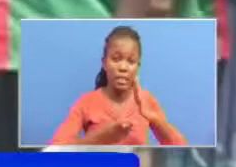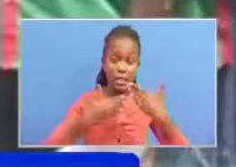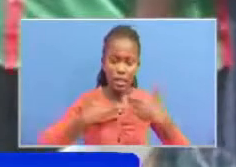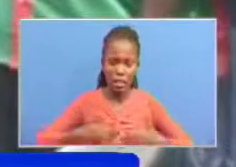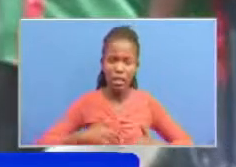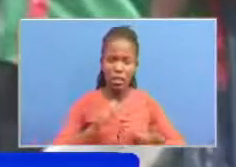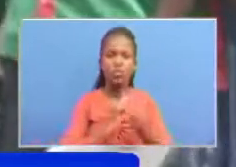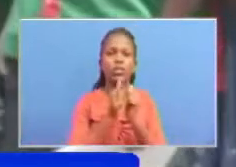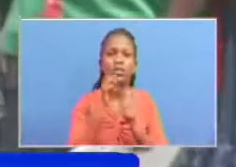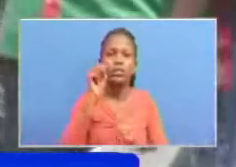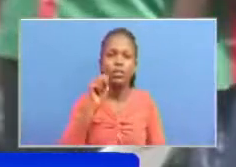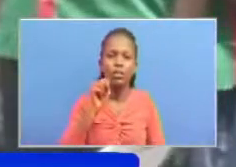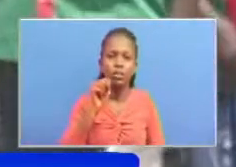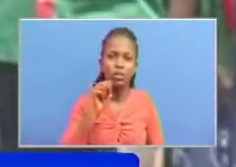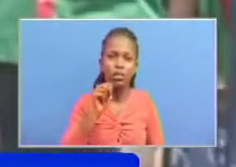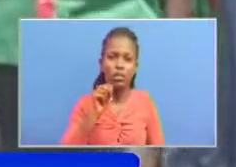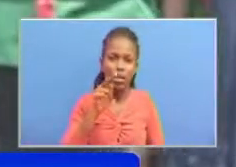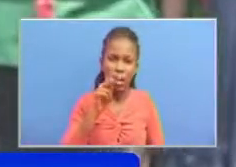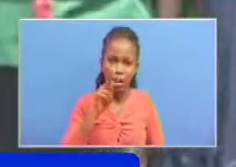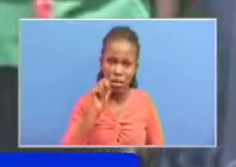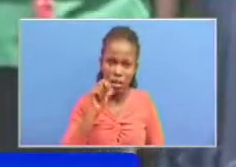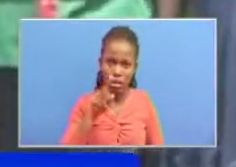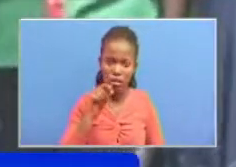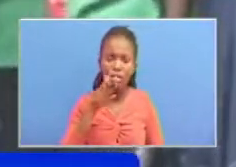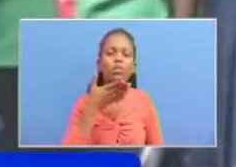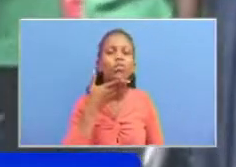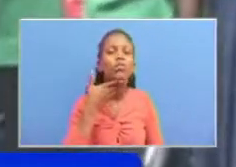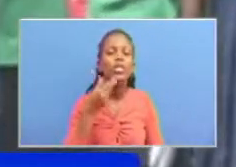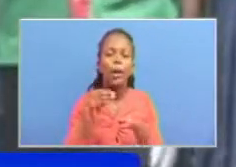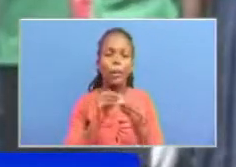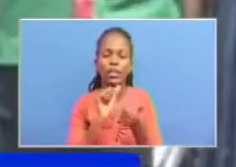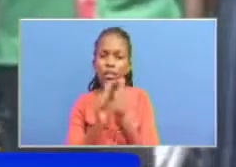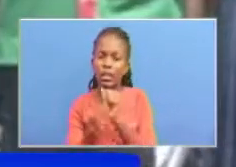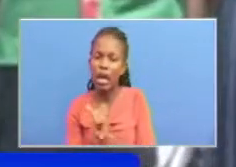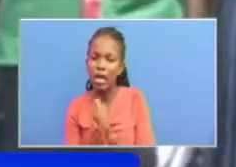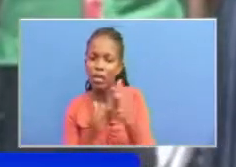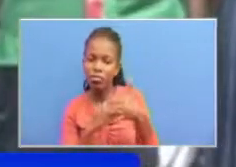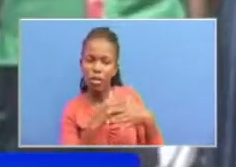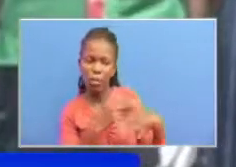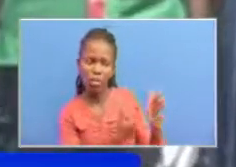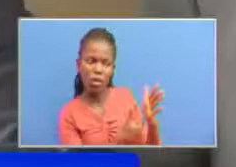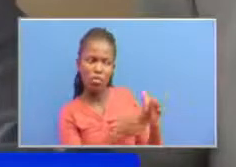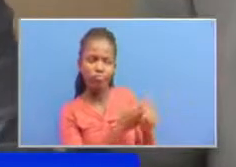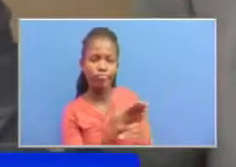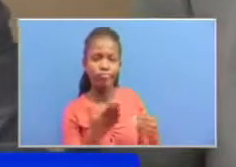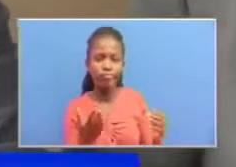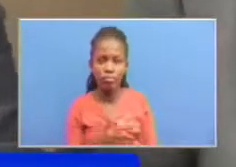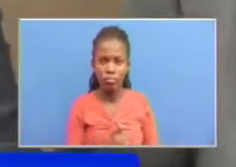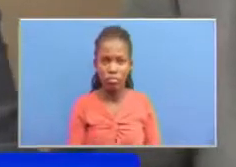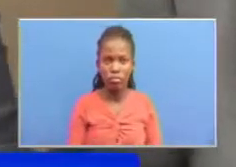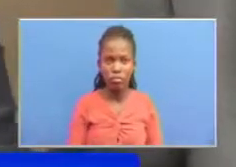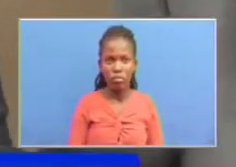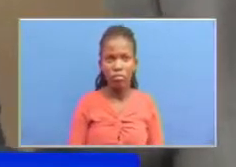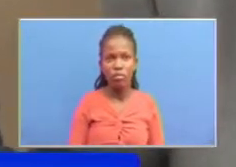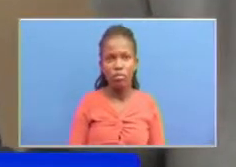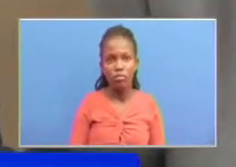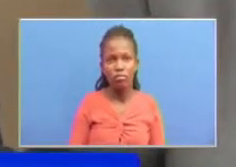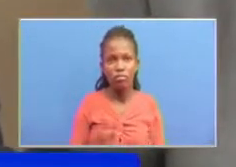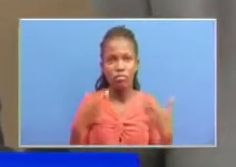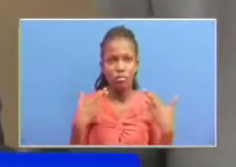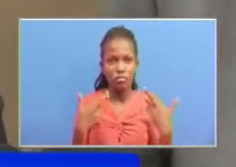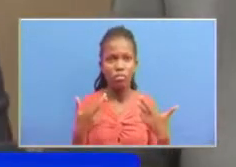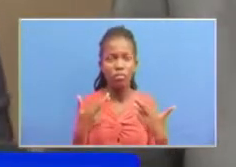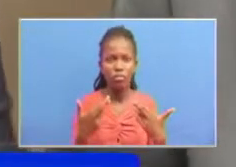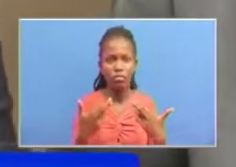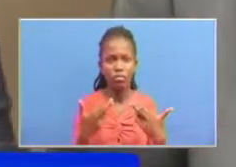unendie nat ikuwezi ya umbano su. Kumanona wia waivyo vya wa corona. We are set.